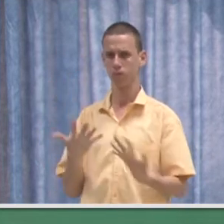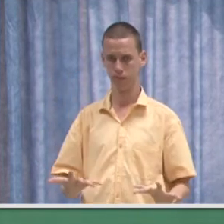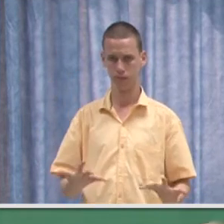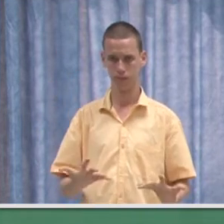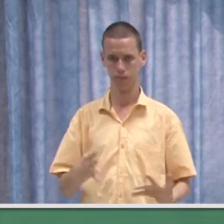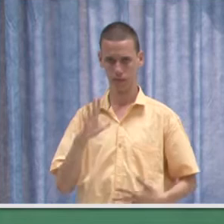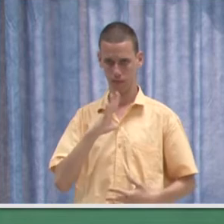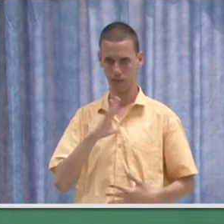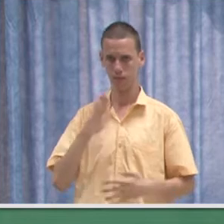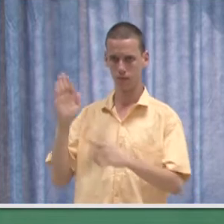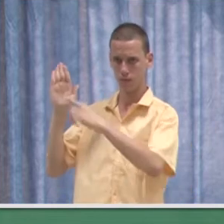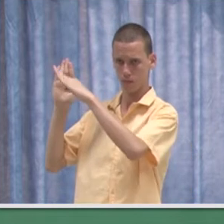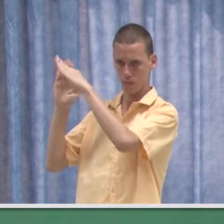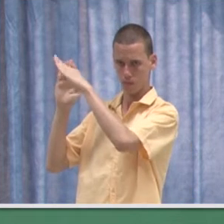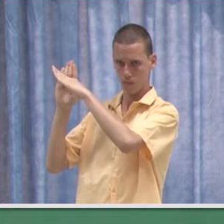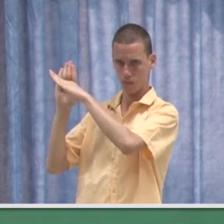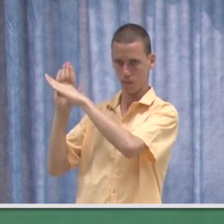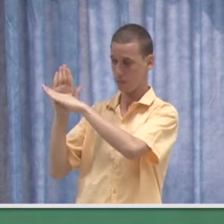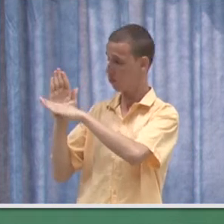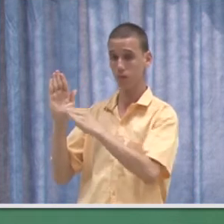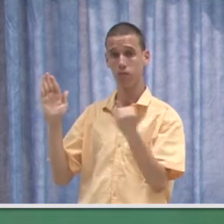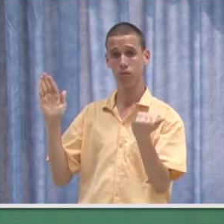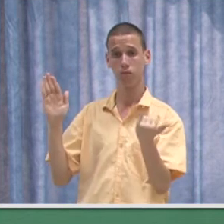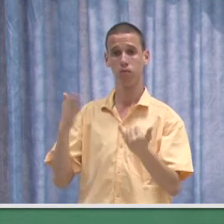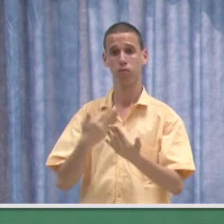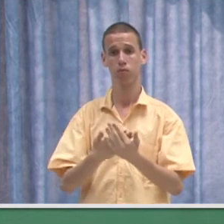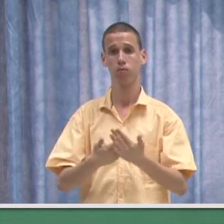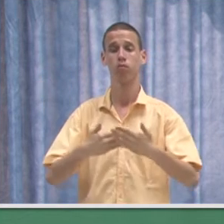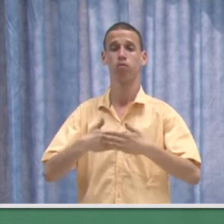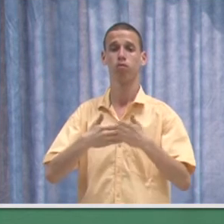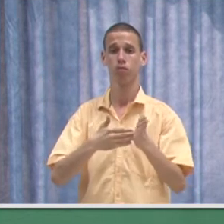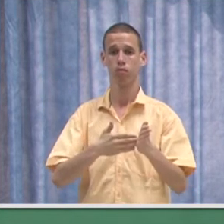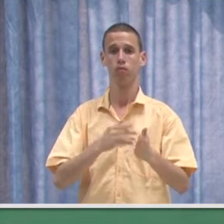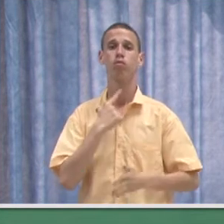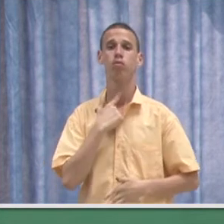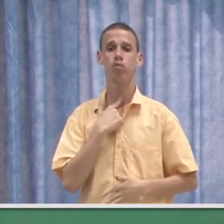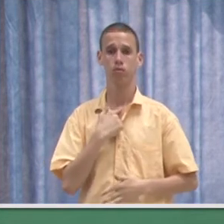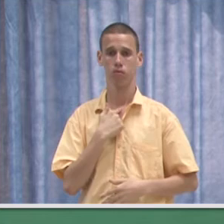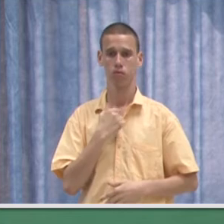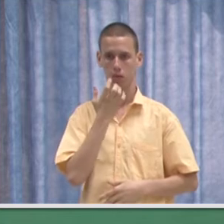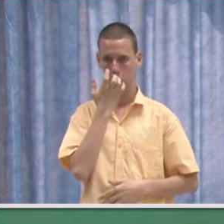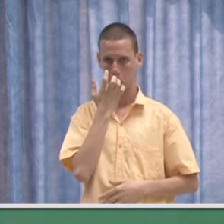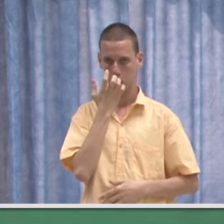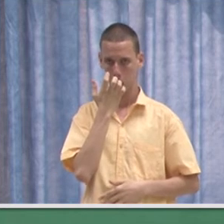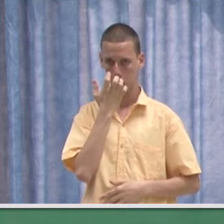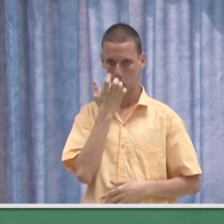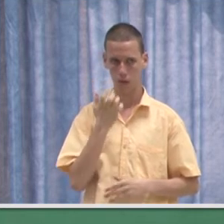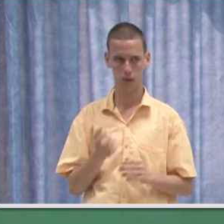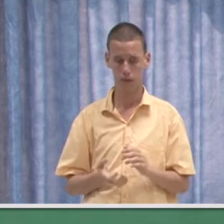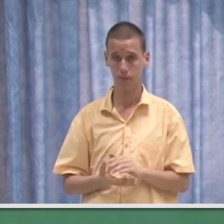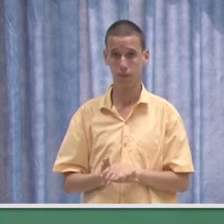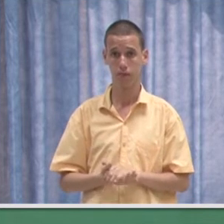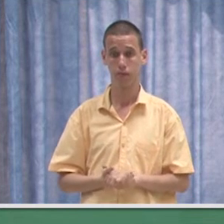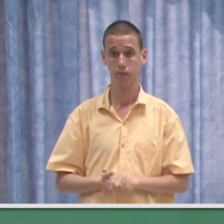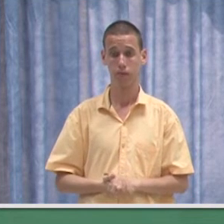qui peut recommencer en zin. Ce mot, comment on va aller de là, après qu'on fait un petit summary en